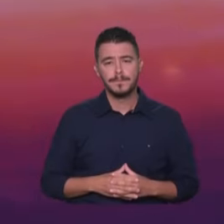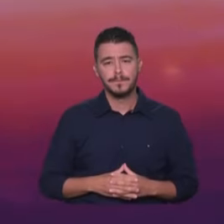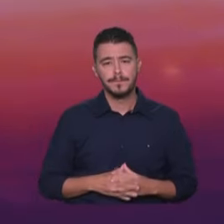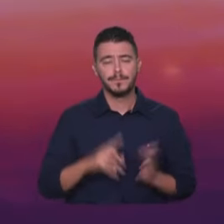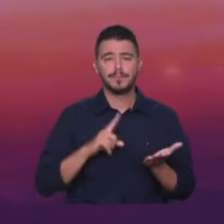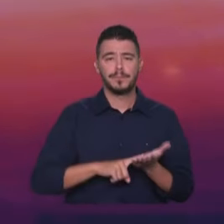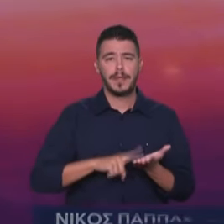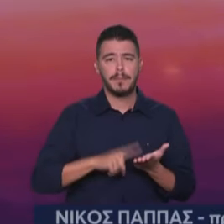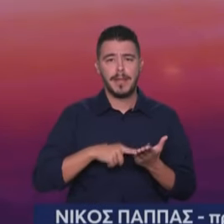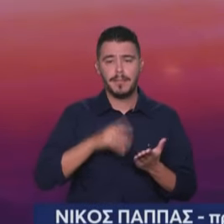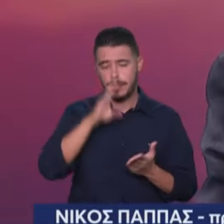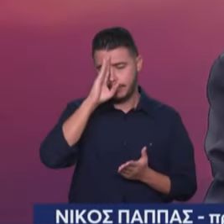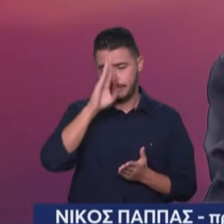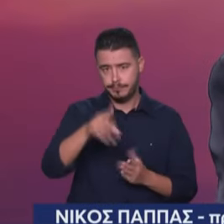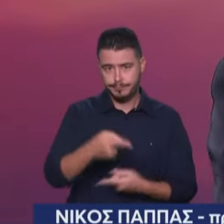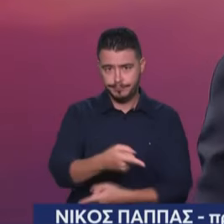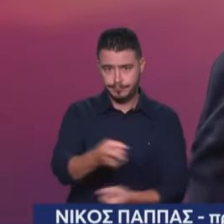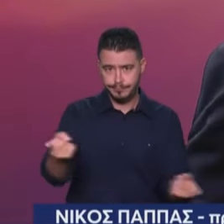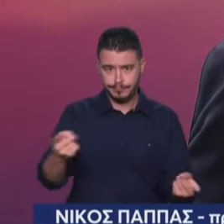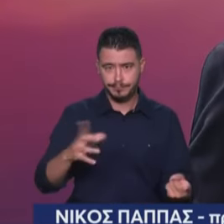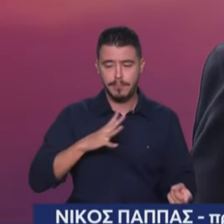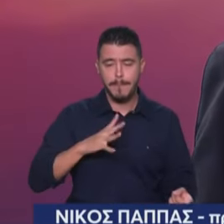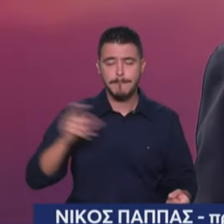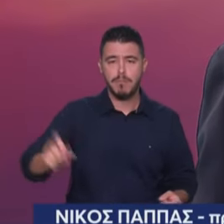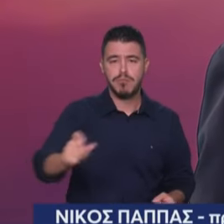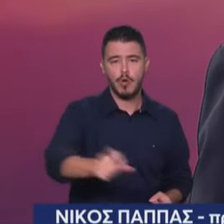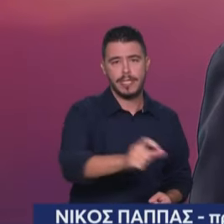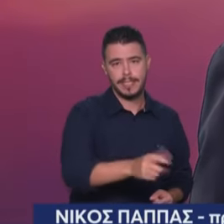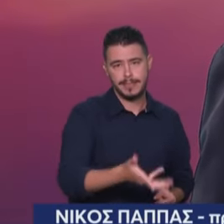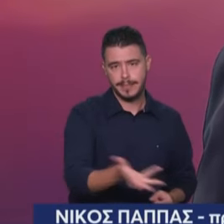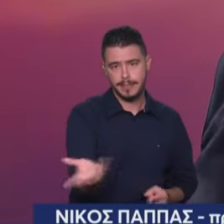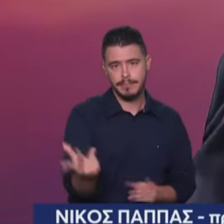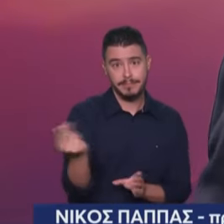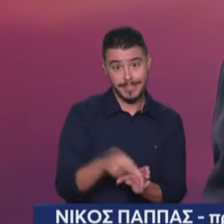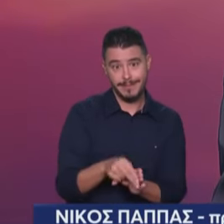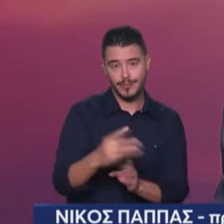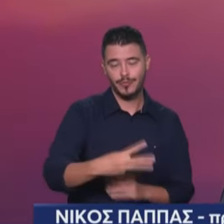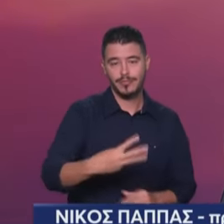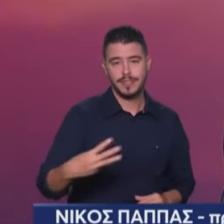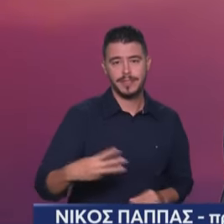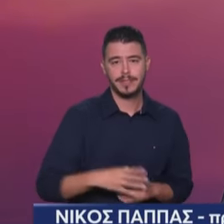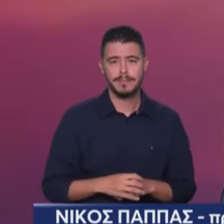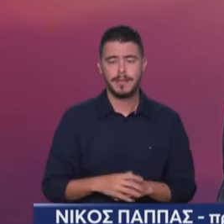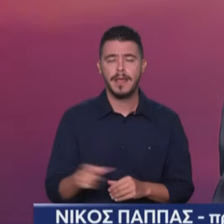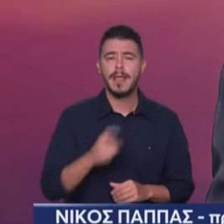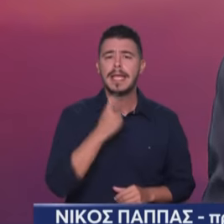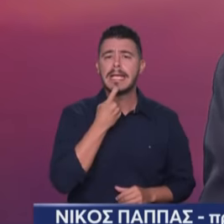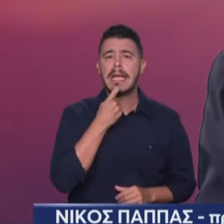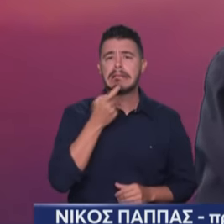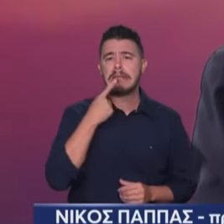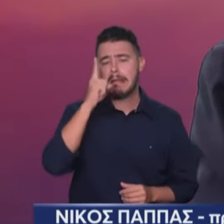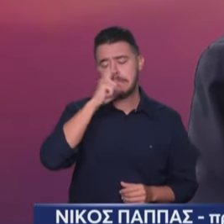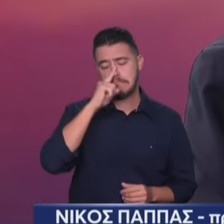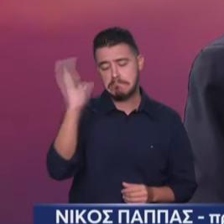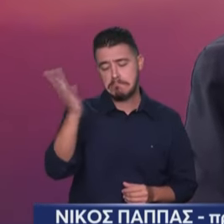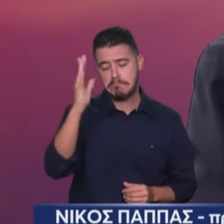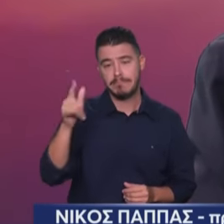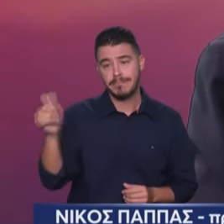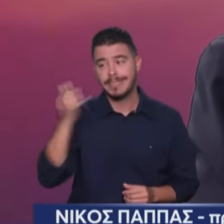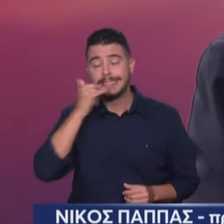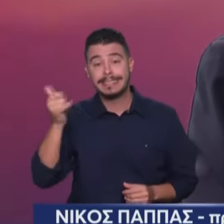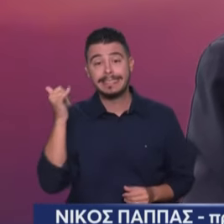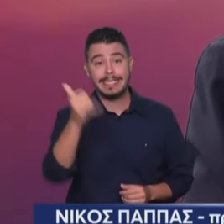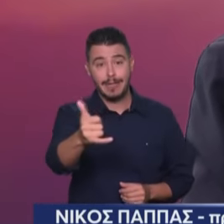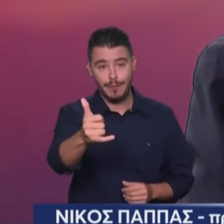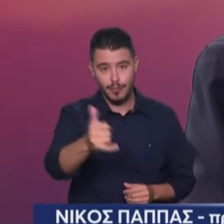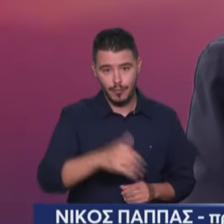του ψηφοφόρου σας, στη συνείδηση του ψηφοφόρου σας, με τη φωνή σας. Εάν σας τηλεφωνούσε ο Στέφανος Κασελάκης και σας έλεγε, Νίκο,